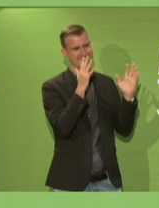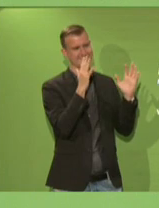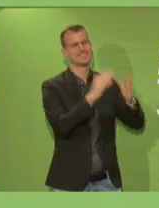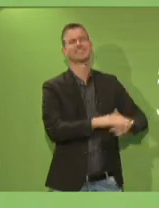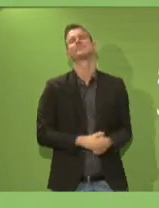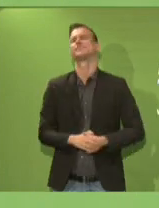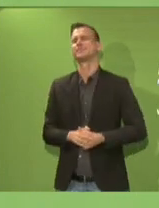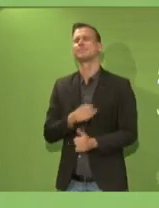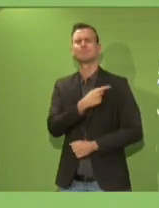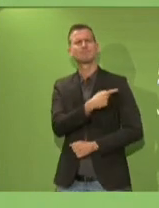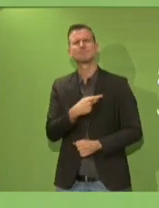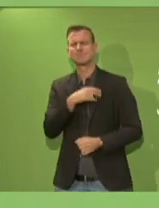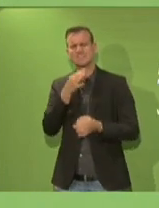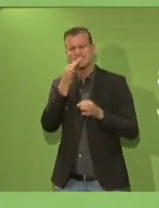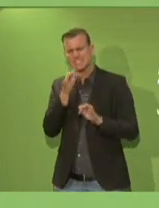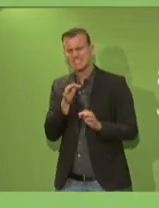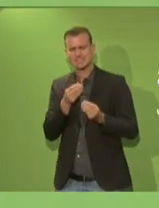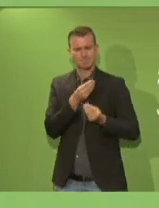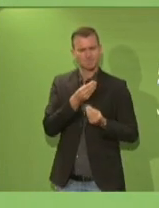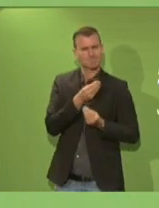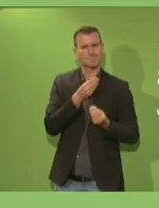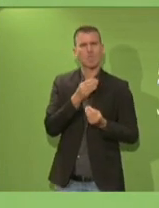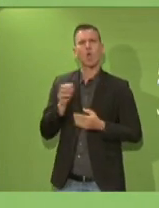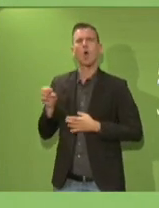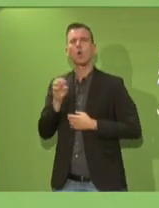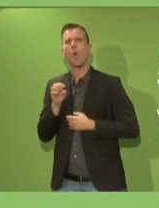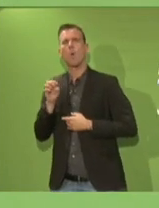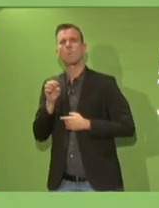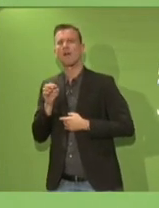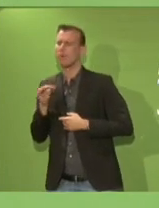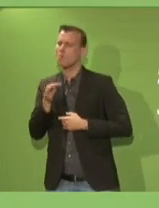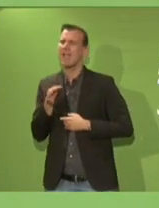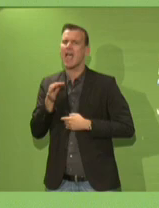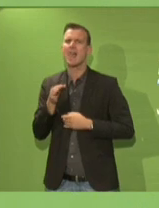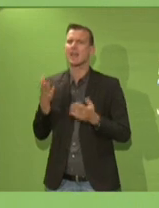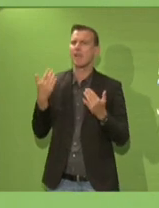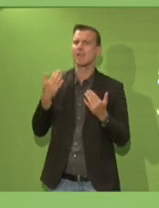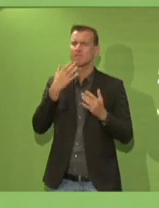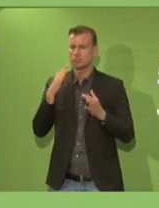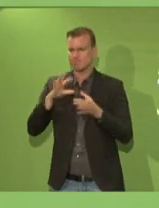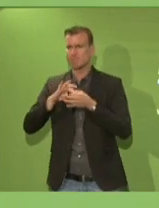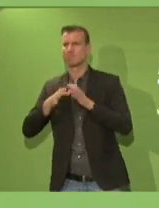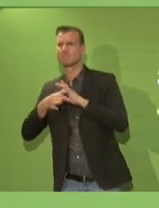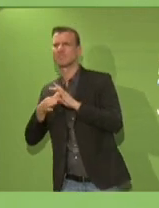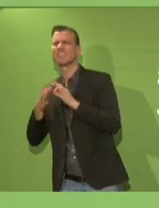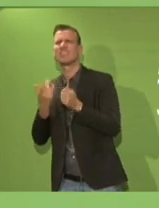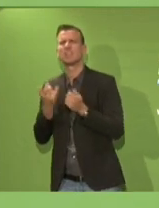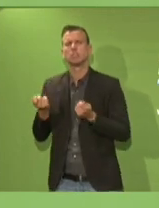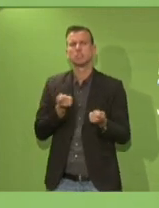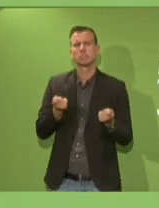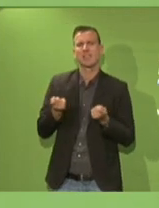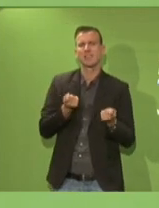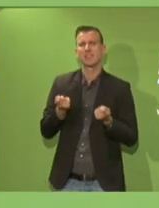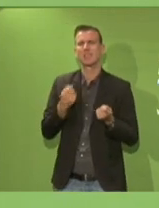Wir haben uns eng abgestimmt, um die Europa- und die Kommunalkampagne zusammenzuführen, die Strategien auszuarbeiten. Wir haben eine